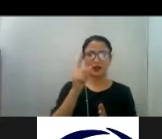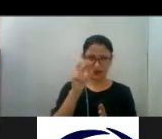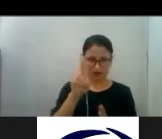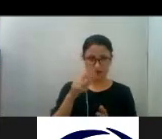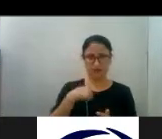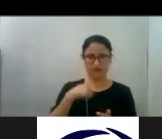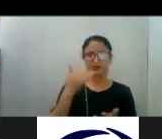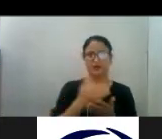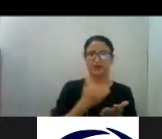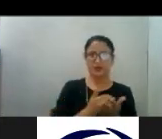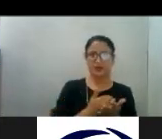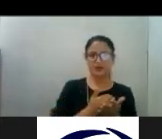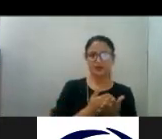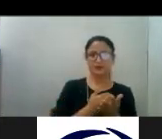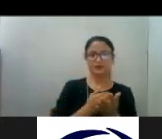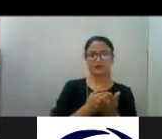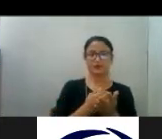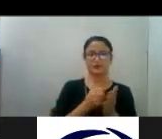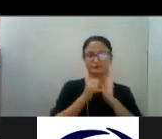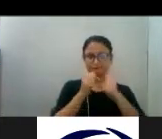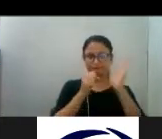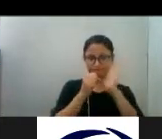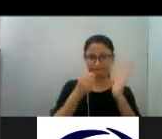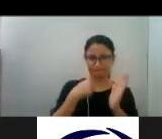मोडरेटरको रूपमा यहाँ प्रस्तुत भएको छु।